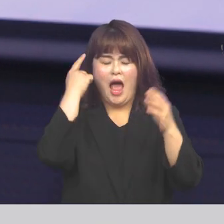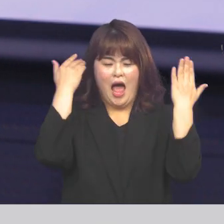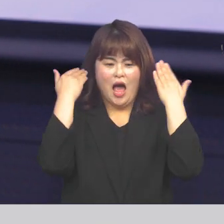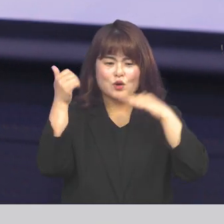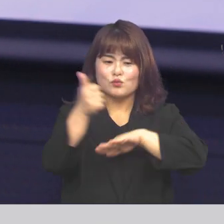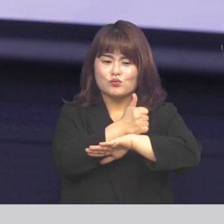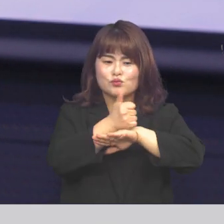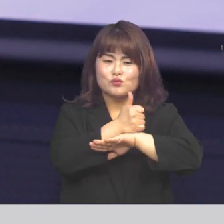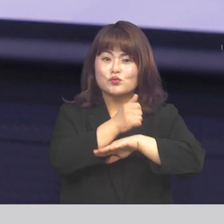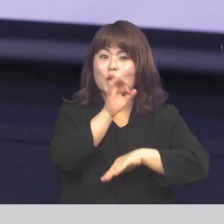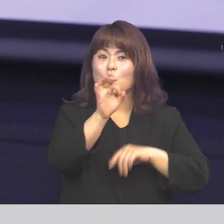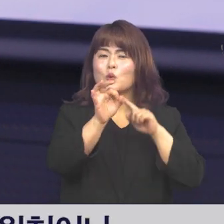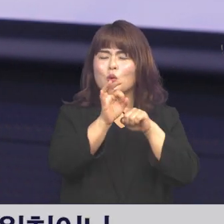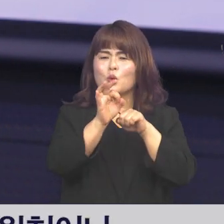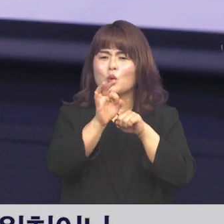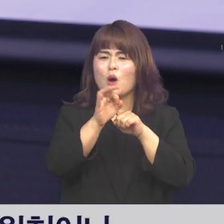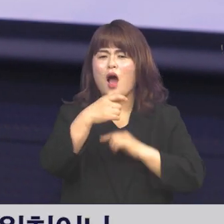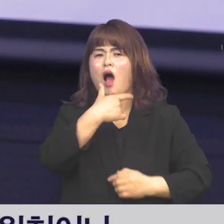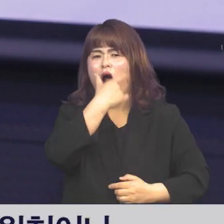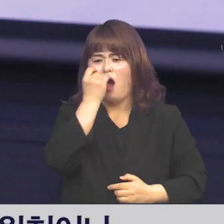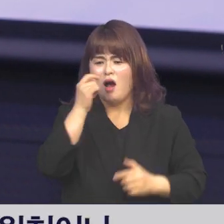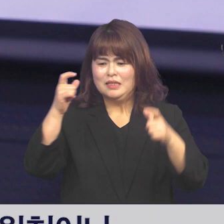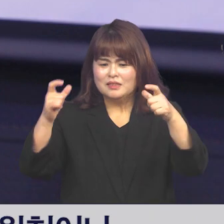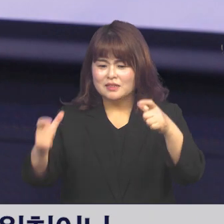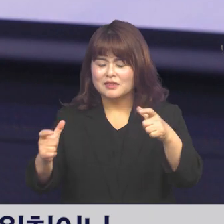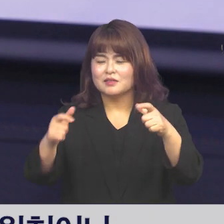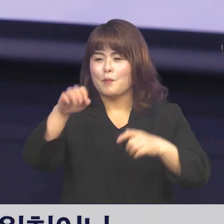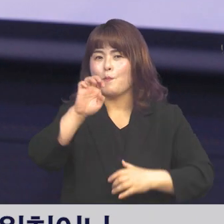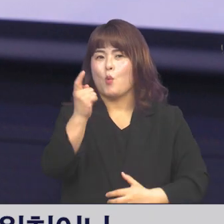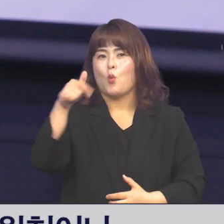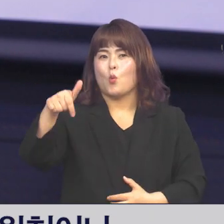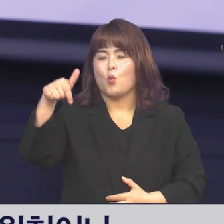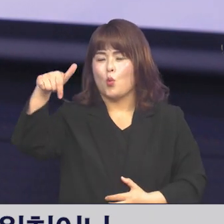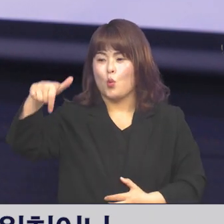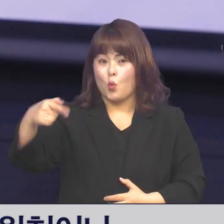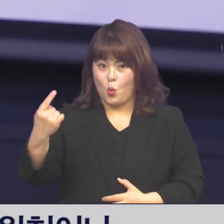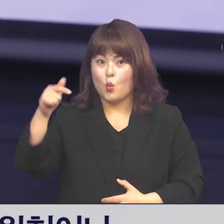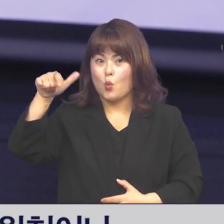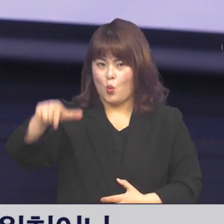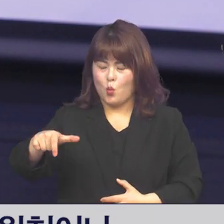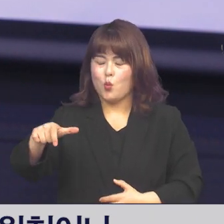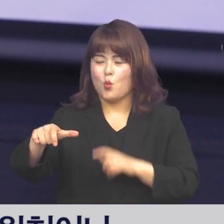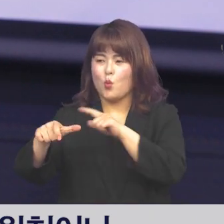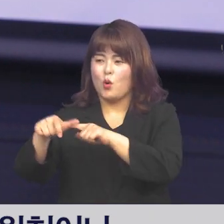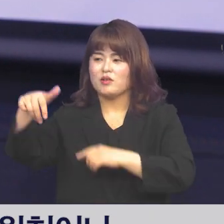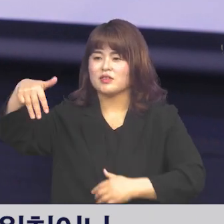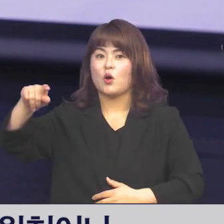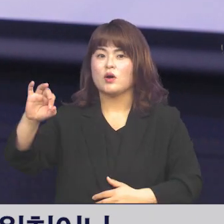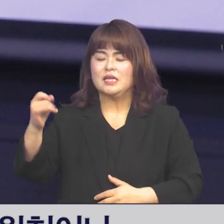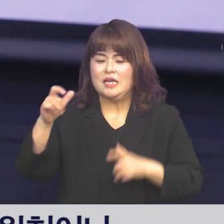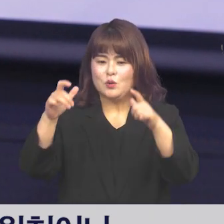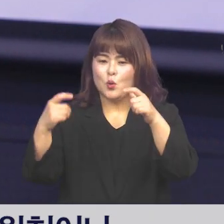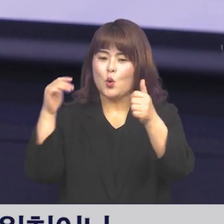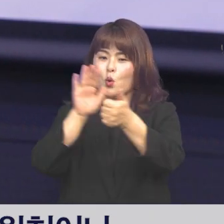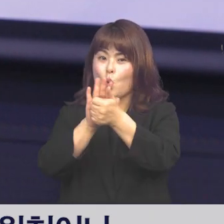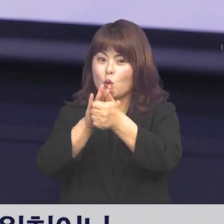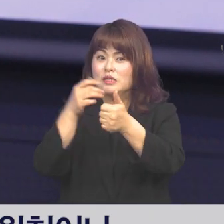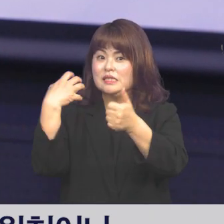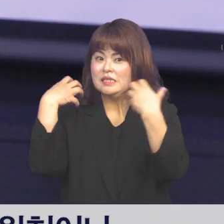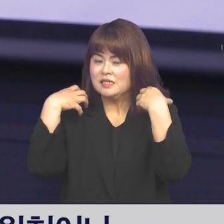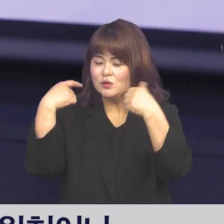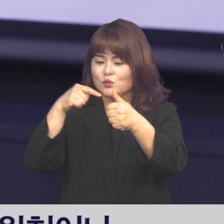자금을 기업이 어려워졌는데 다 지역사회에서 포구급이나 또 처인구나 또 우리 교육지원청이나 또